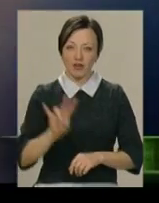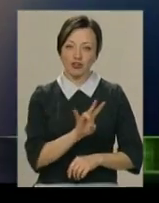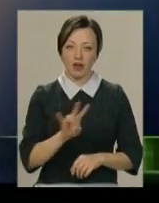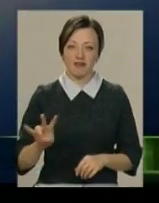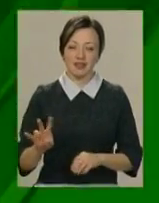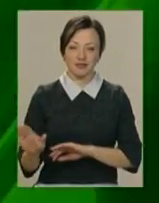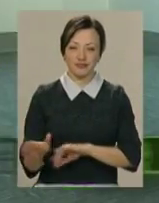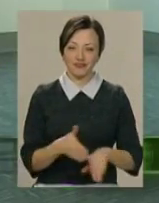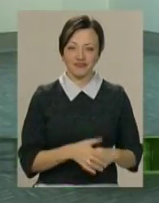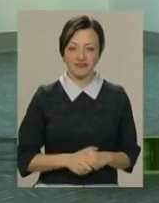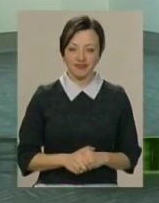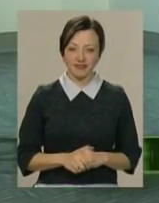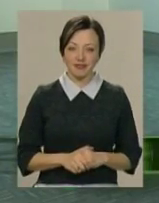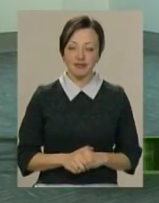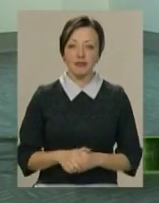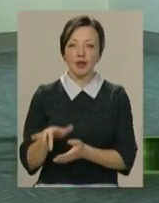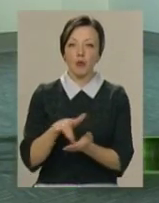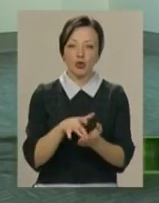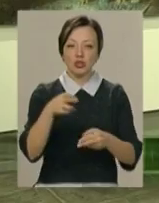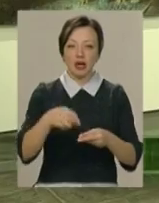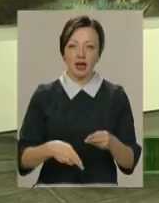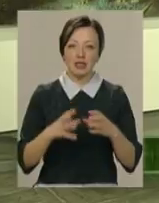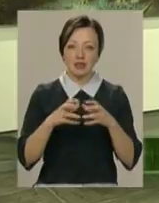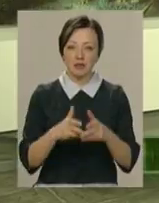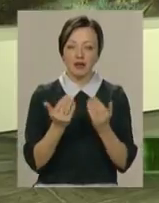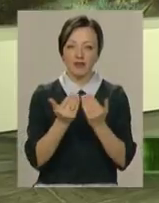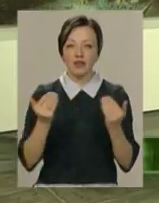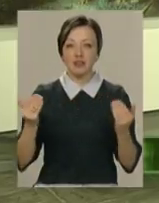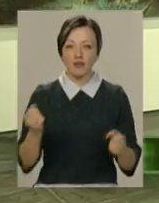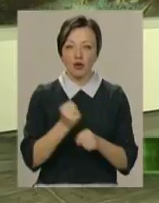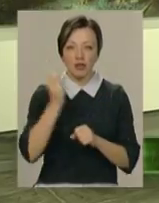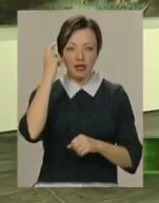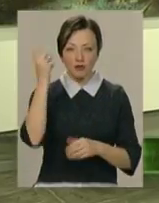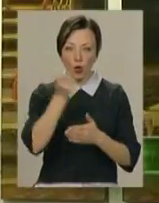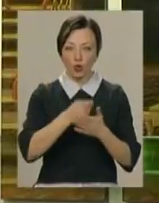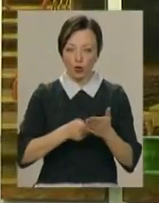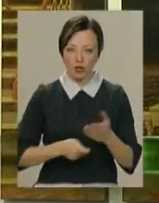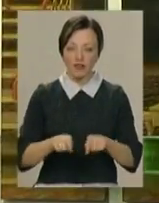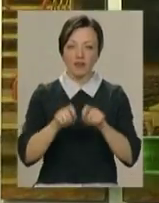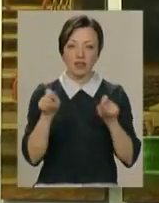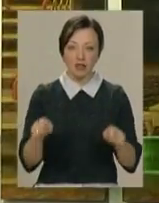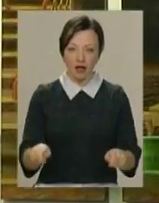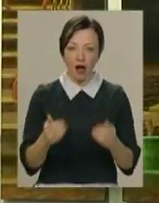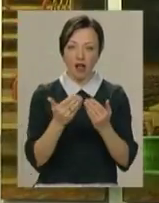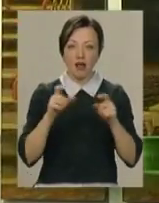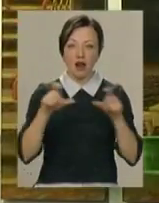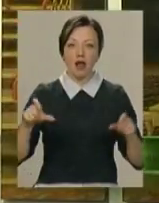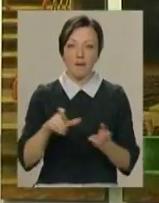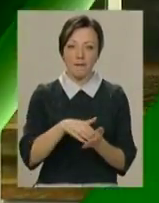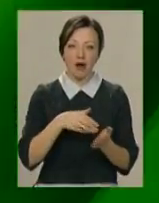коханою. Подорож на край землі. Виставка робіт столичного художника Івана Михайлова відкрилася у галереї